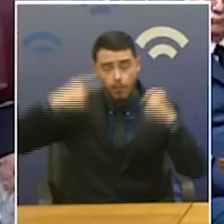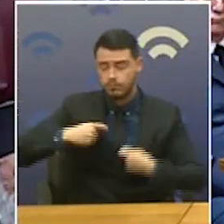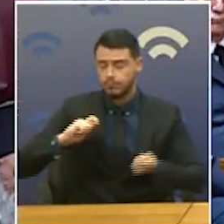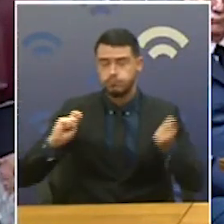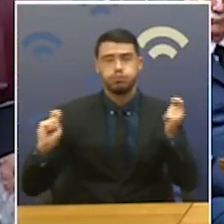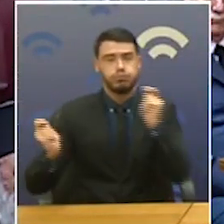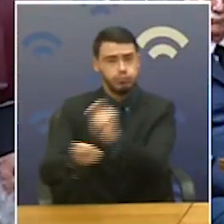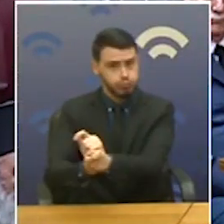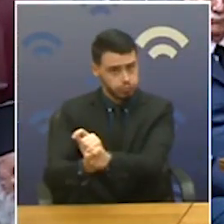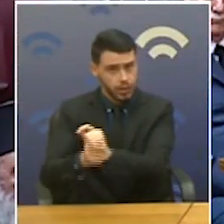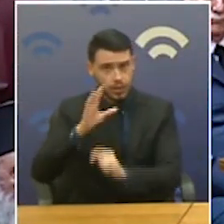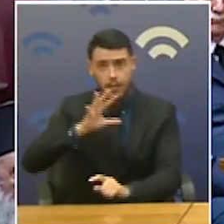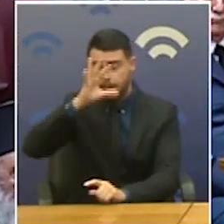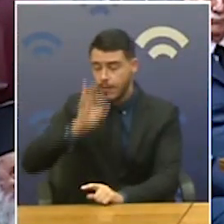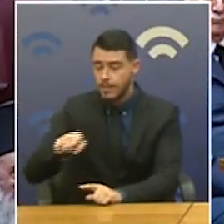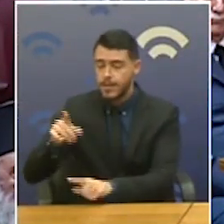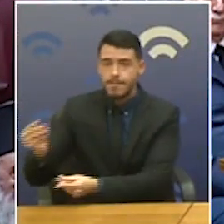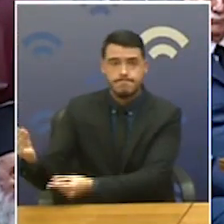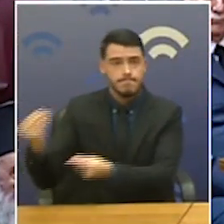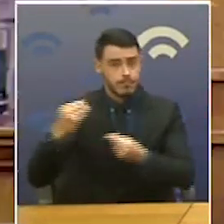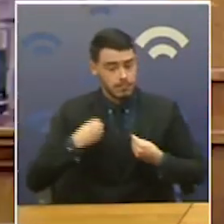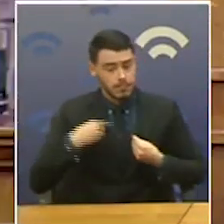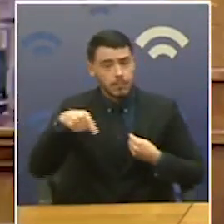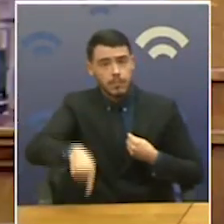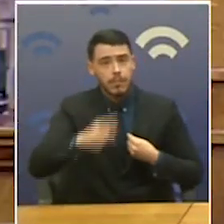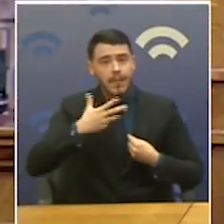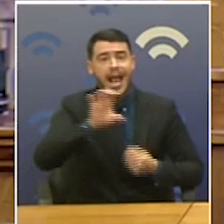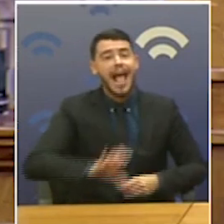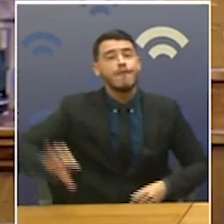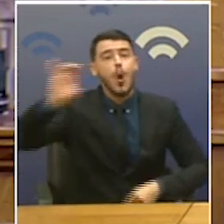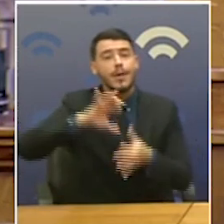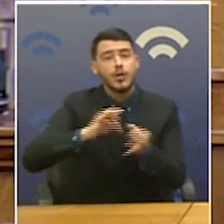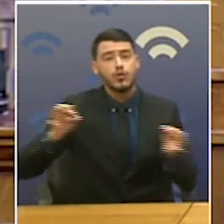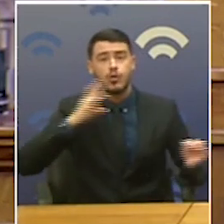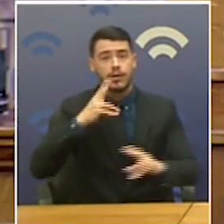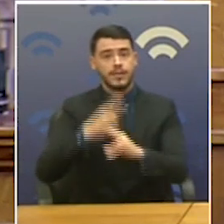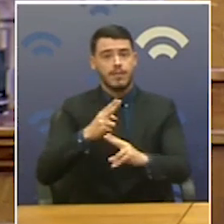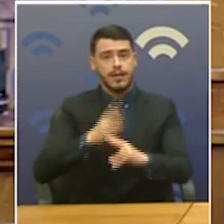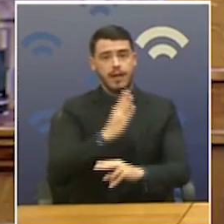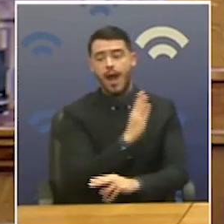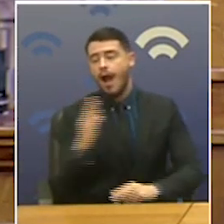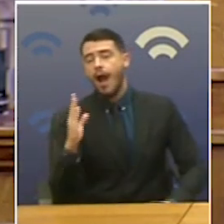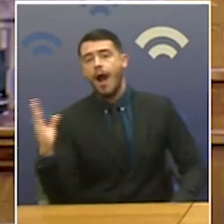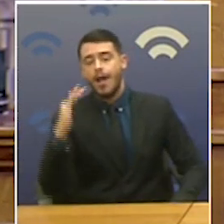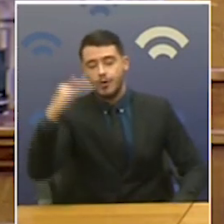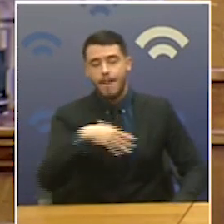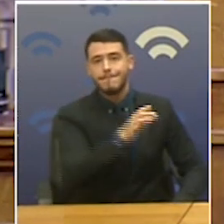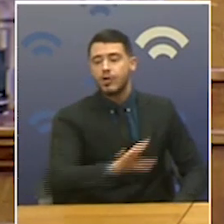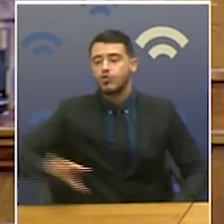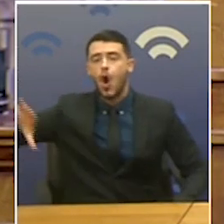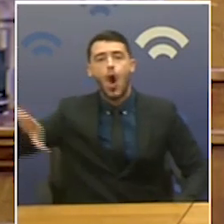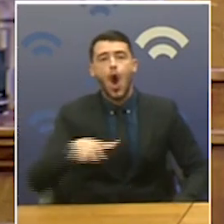μιας πολυκύμαντης πορείας στα ανατολικά της Ηπείρου και στη Μεσόγειο. Ένα